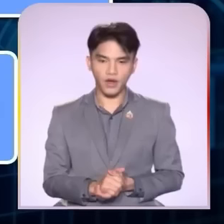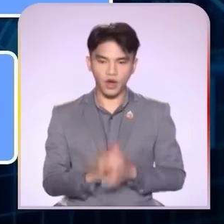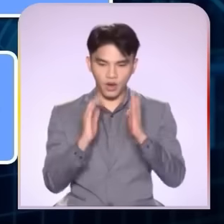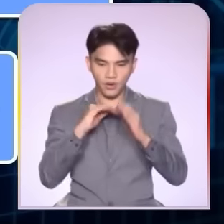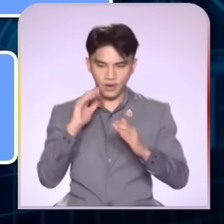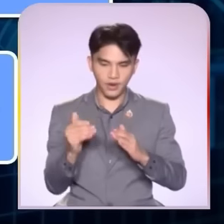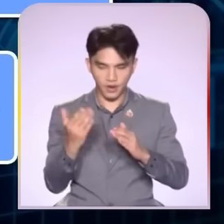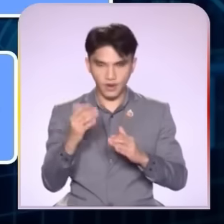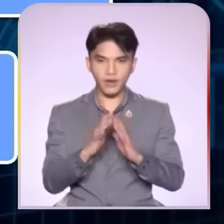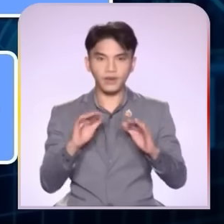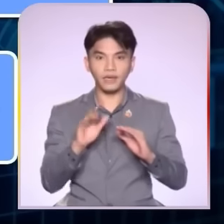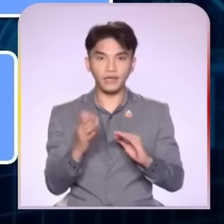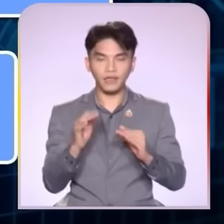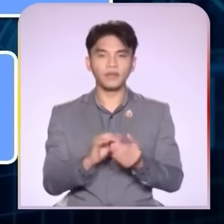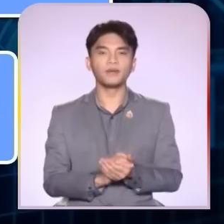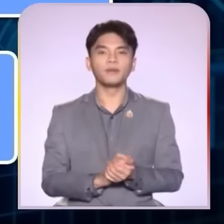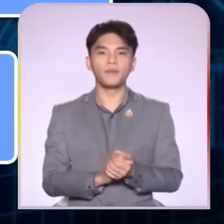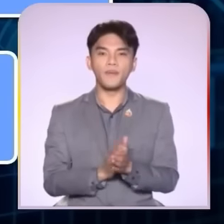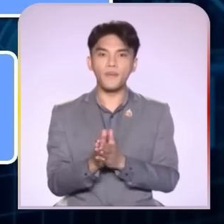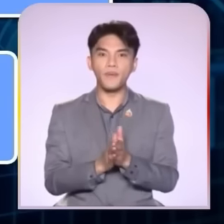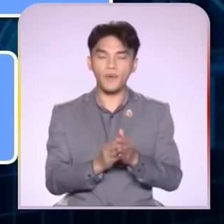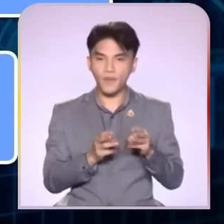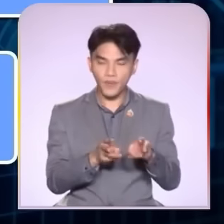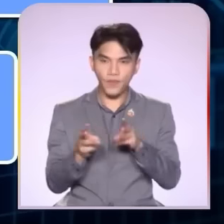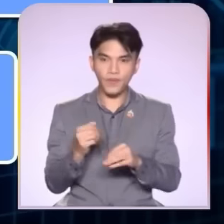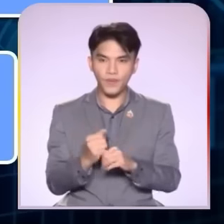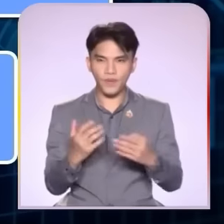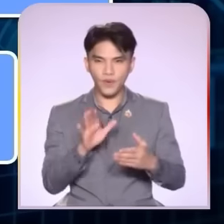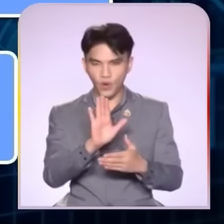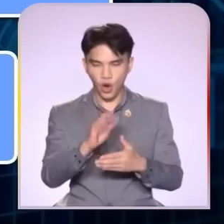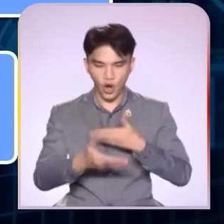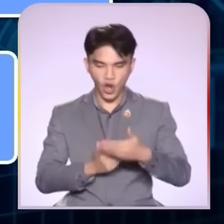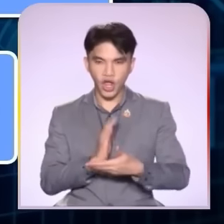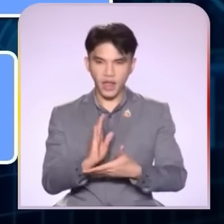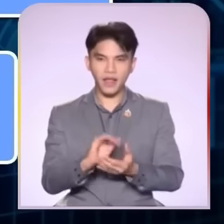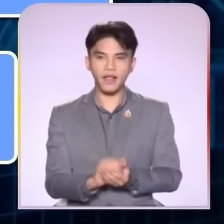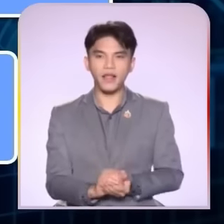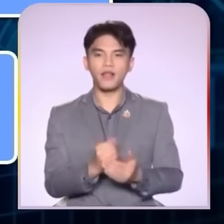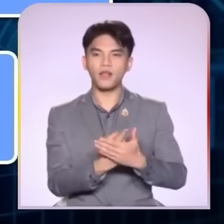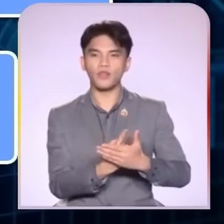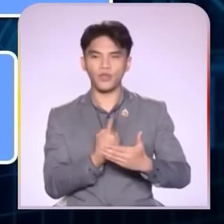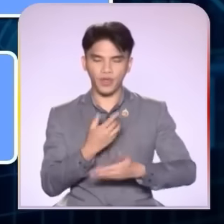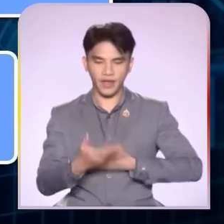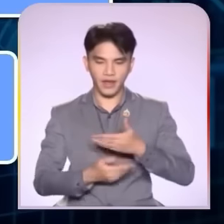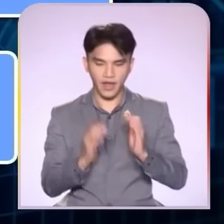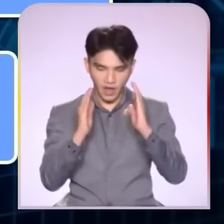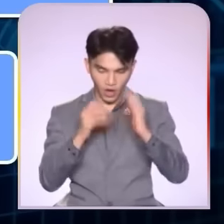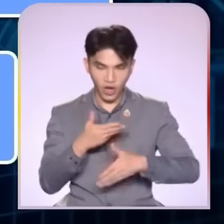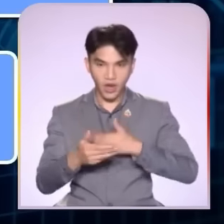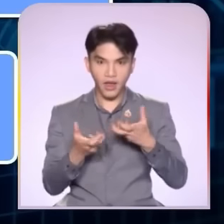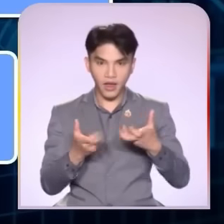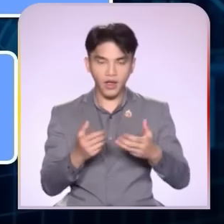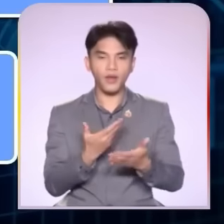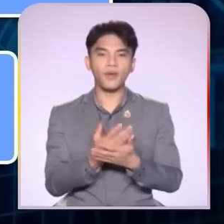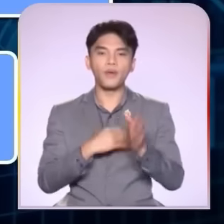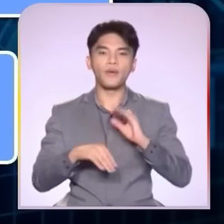คนมาก่อนหาคนมาเยอะๆก่อนอันนี้คือแชร์ลูกโซ่วิธีการดำเนินธุรกิจของธุรกิจขายตรงจะมีตัวแทนขายตรงหรือผู้จำหน่ายสินค้าเพื่อส